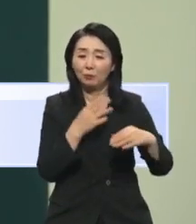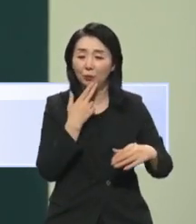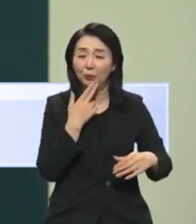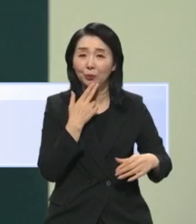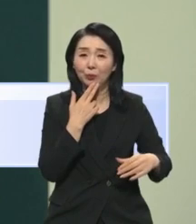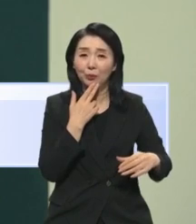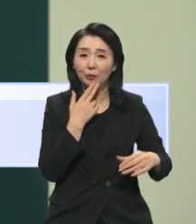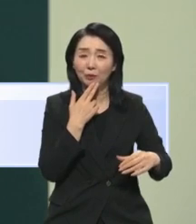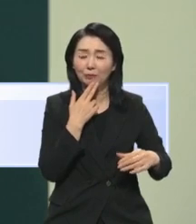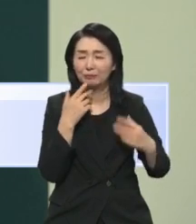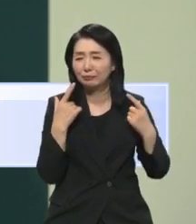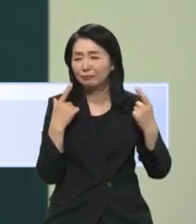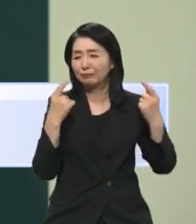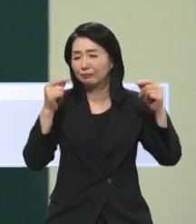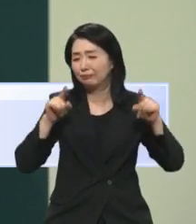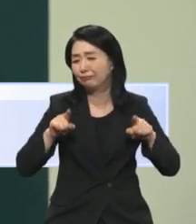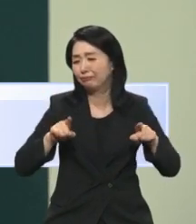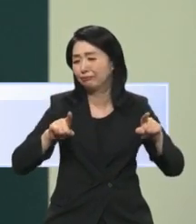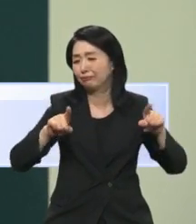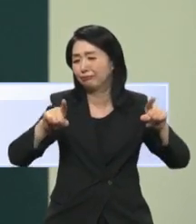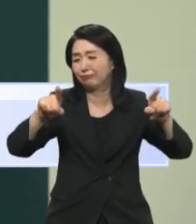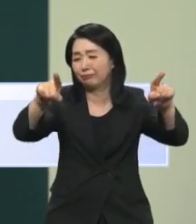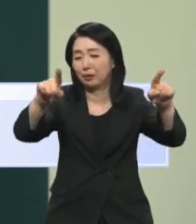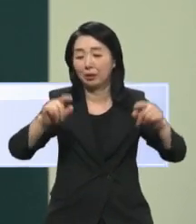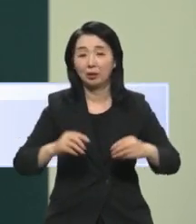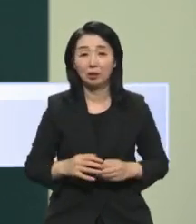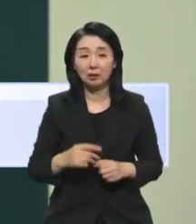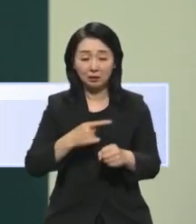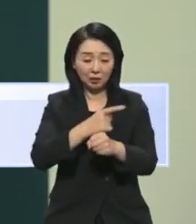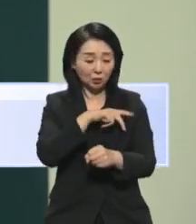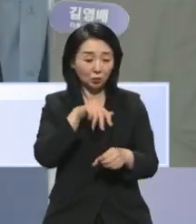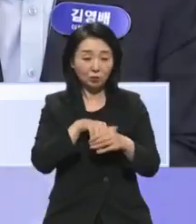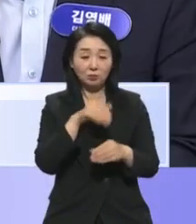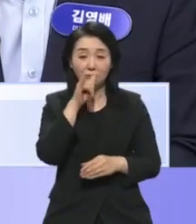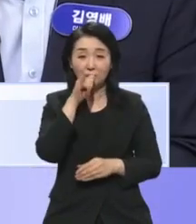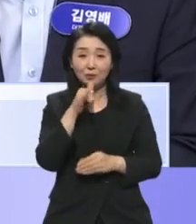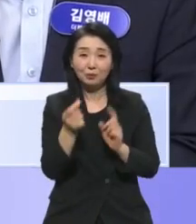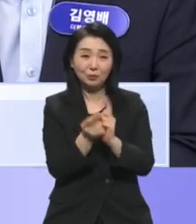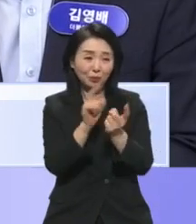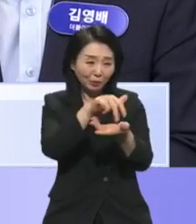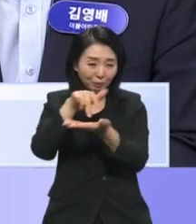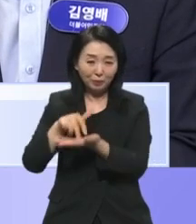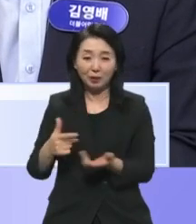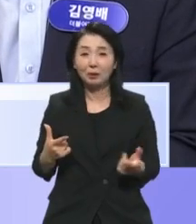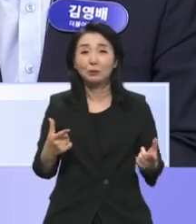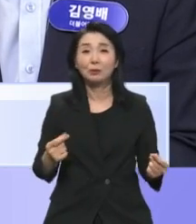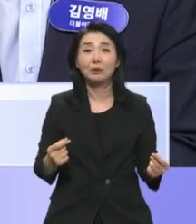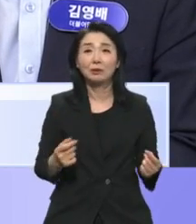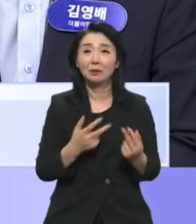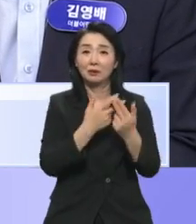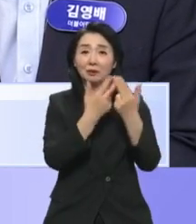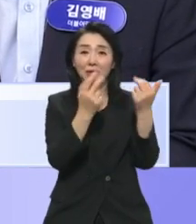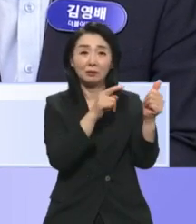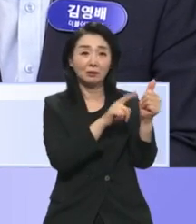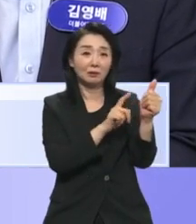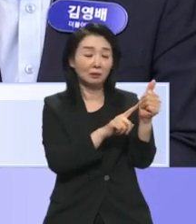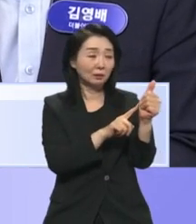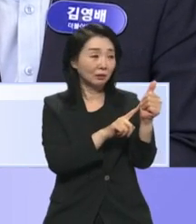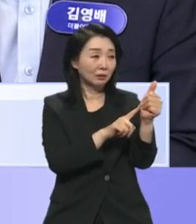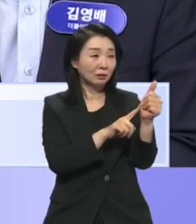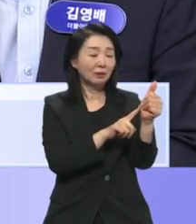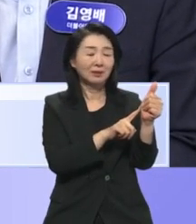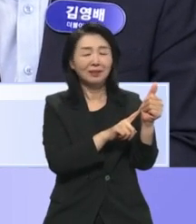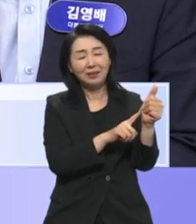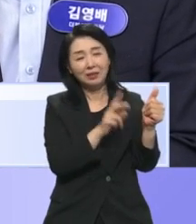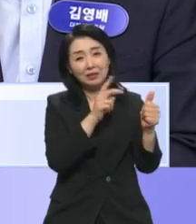내년 총선을 앞두고 있기 때문에 서로 마찬가지긴 하겠지만 이재명 대표도 이제 야당 대표로서